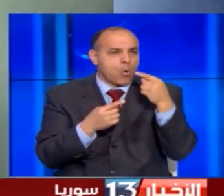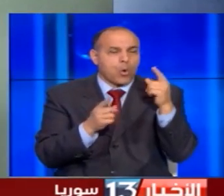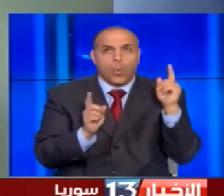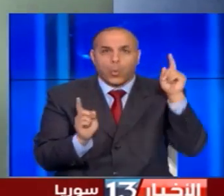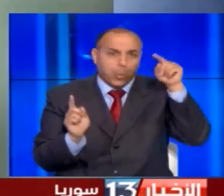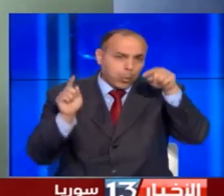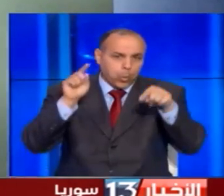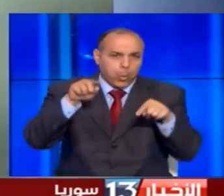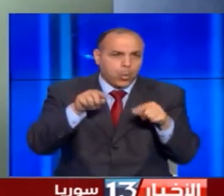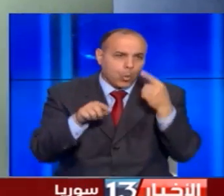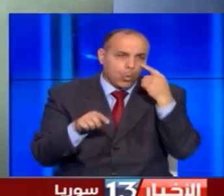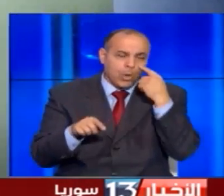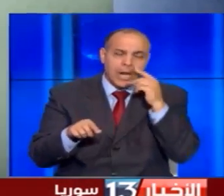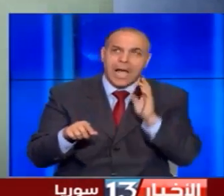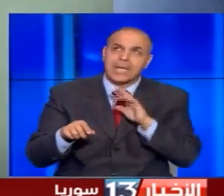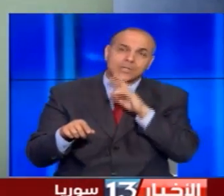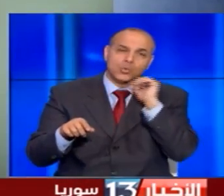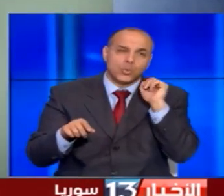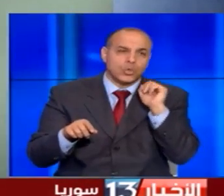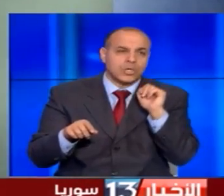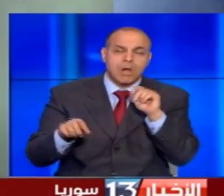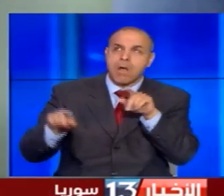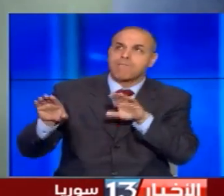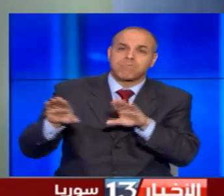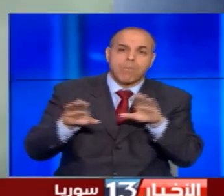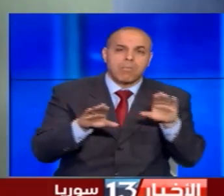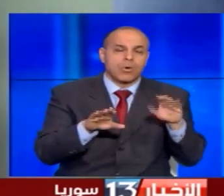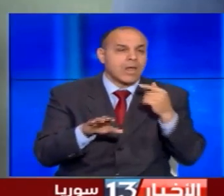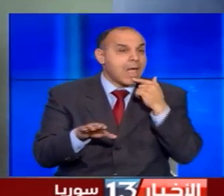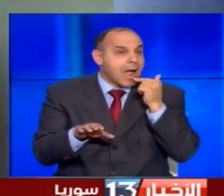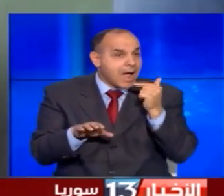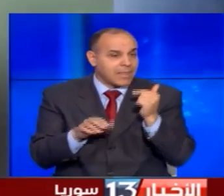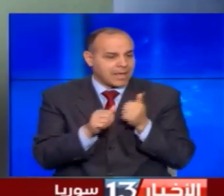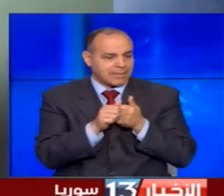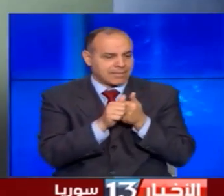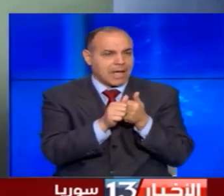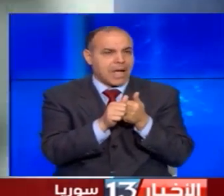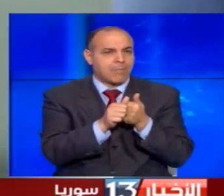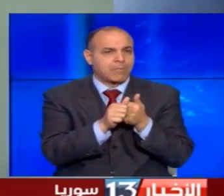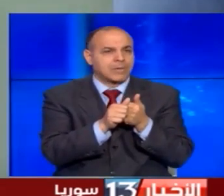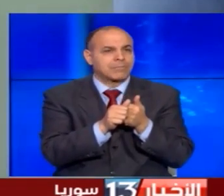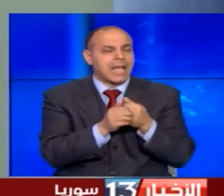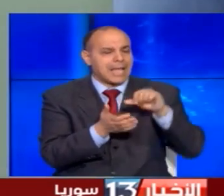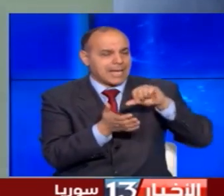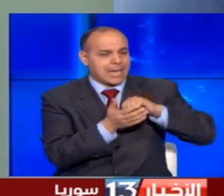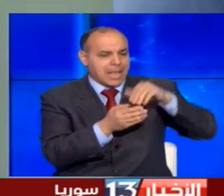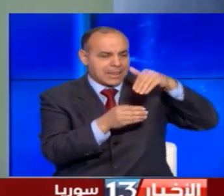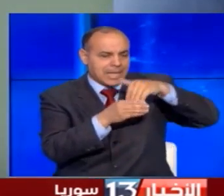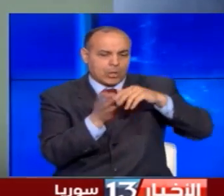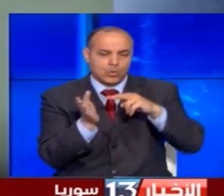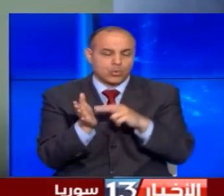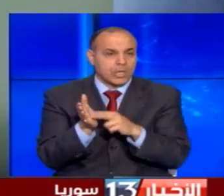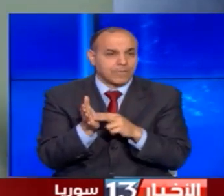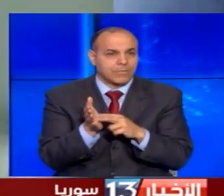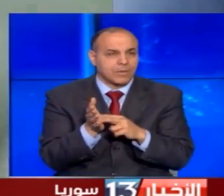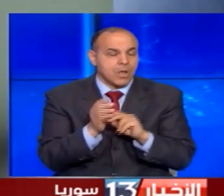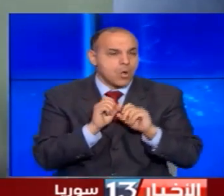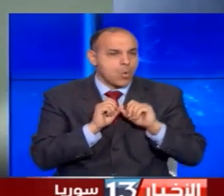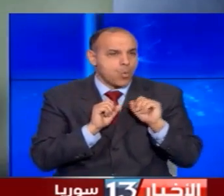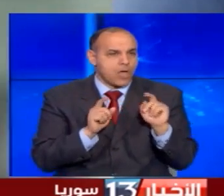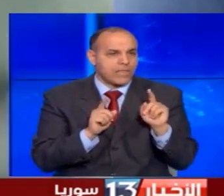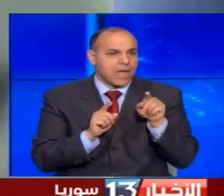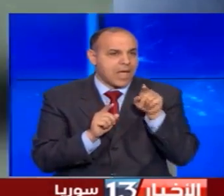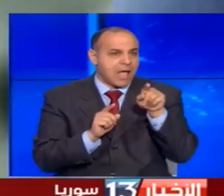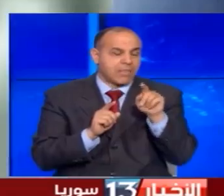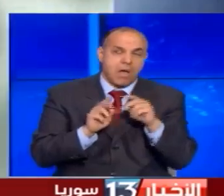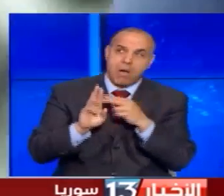بالصواريخ اعترف بشنها جيش الاحتلال ضد مواقع قال إنها تابعة لفيلق القدس الإيراني داخل سوريا، موضحا أنها تأتي